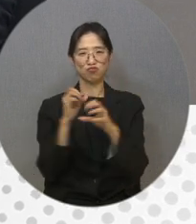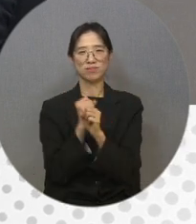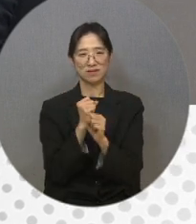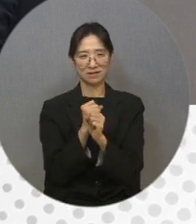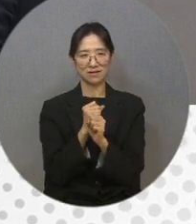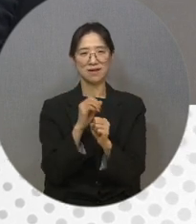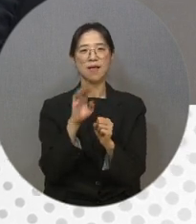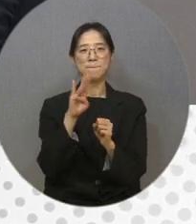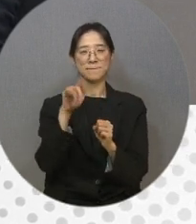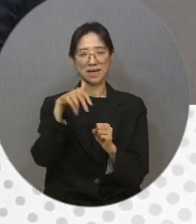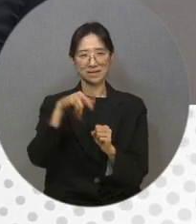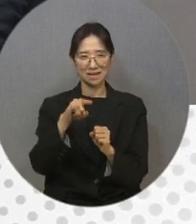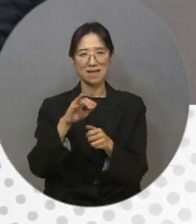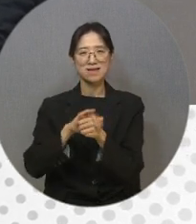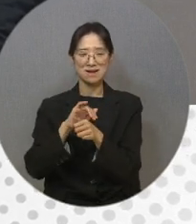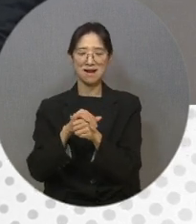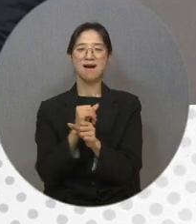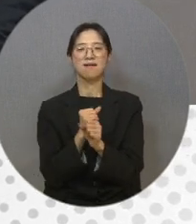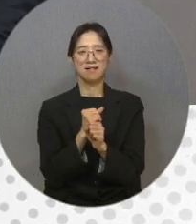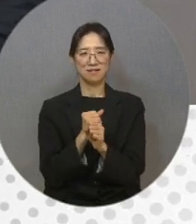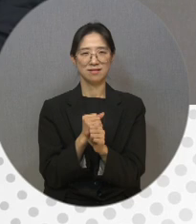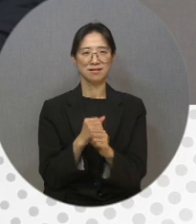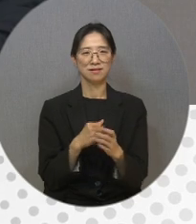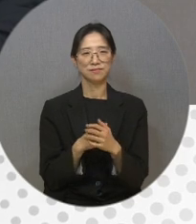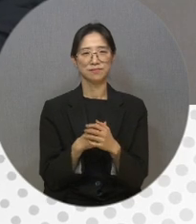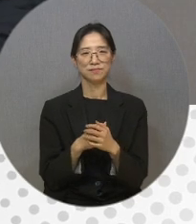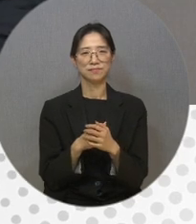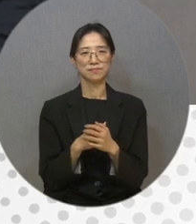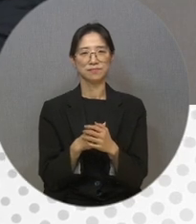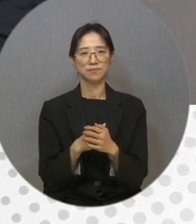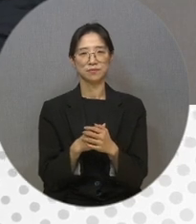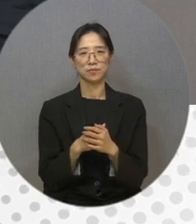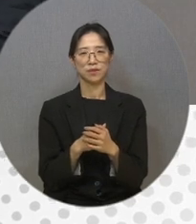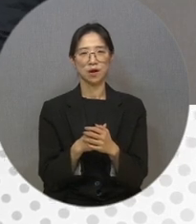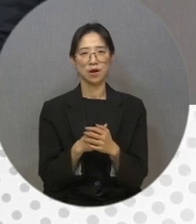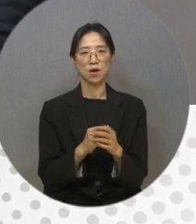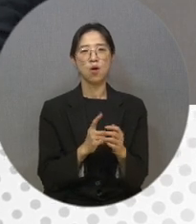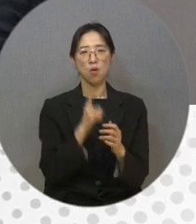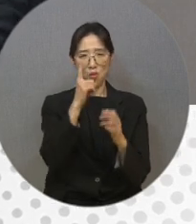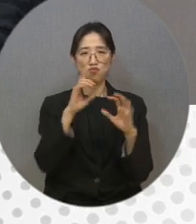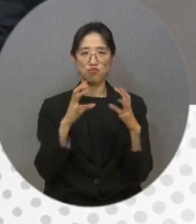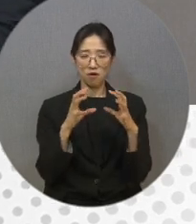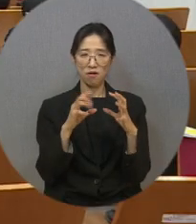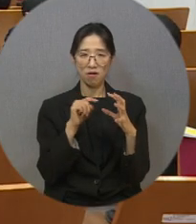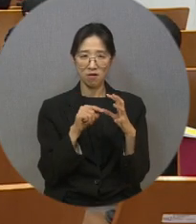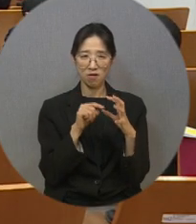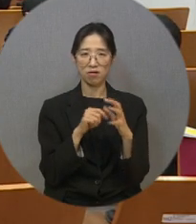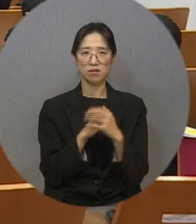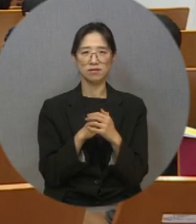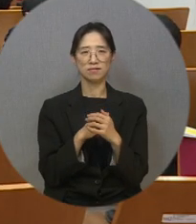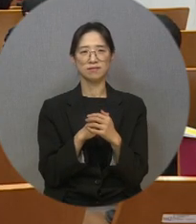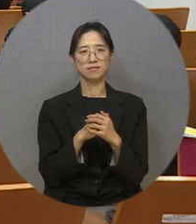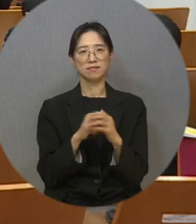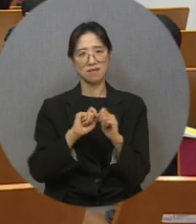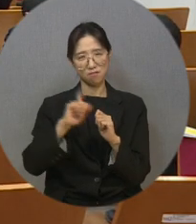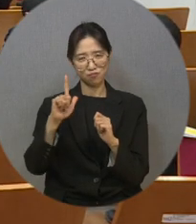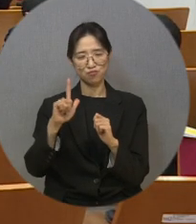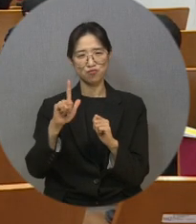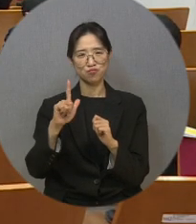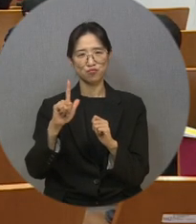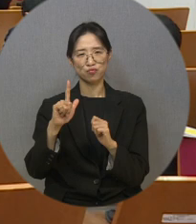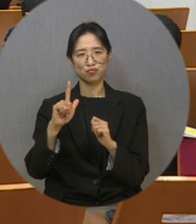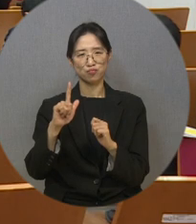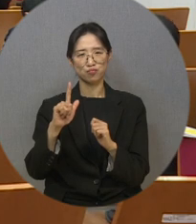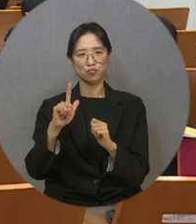또 백제가 생기고 신라가 생기는 겁니다. 그런데 고구려는 대부분 우리